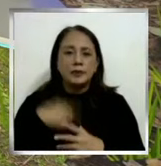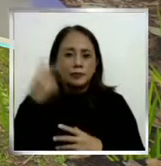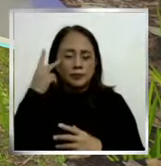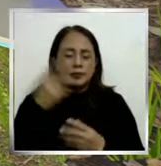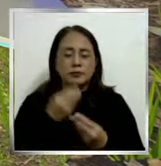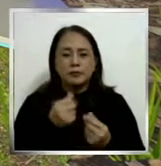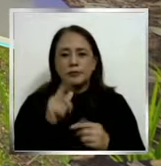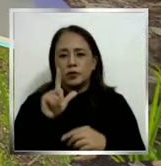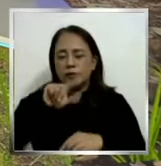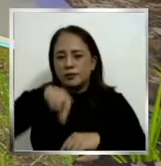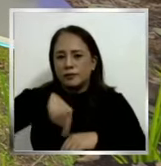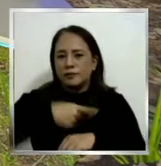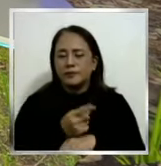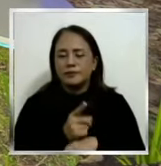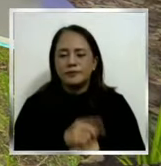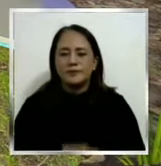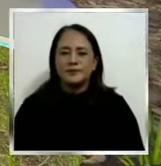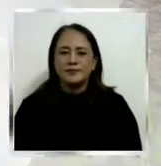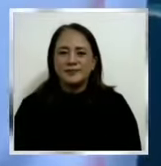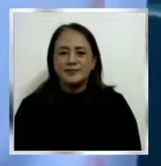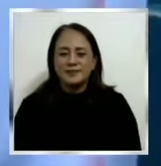kayo, 24 oras.